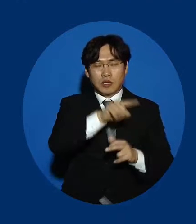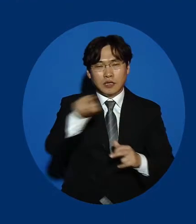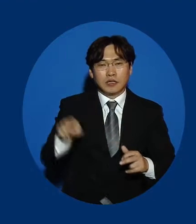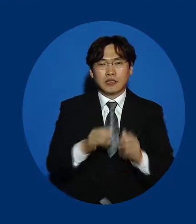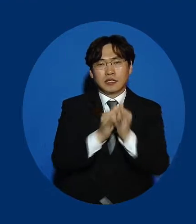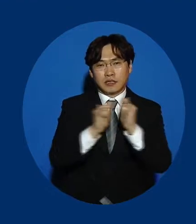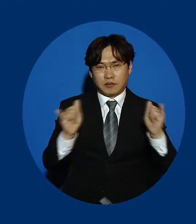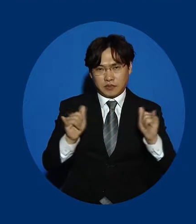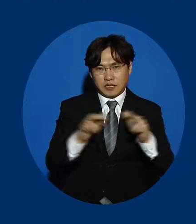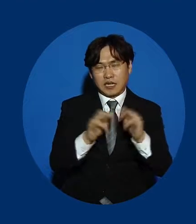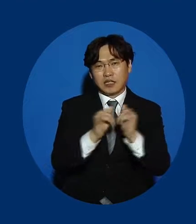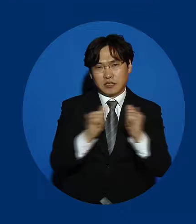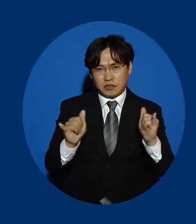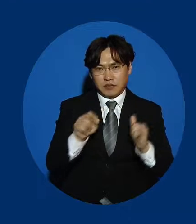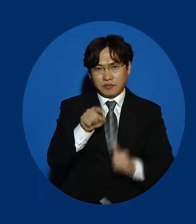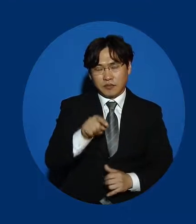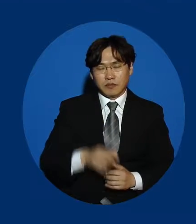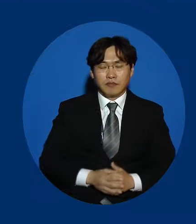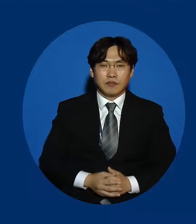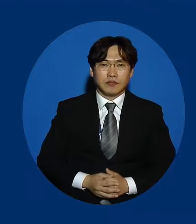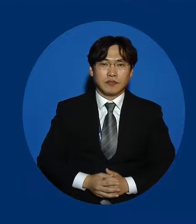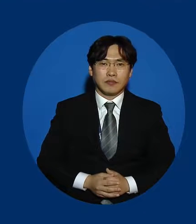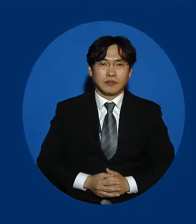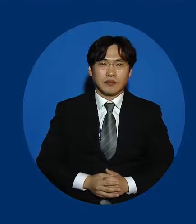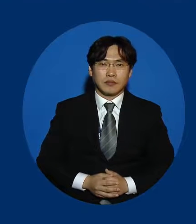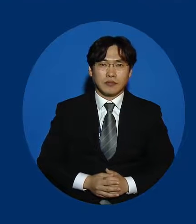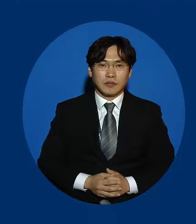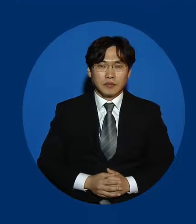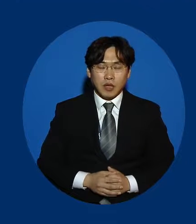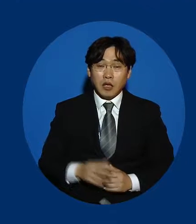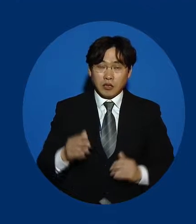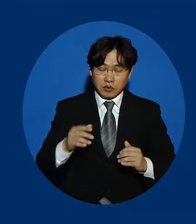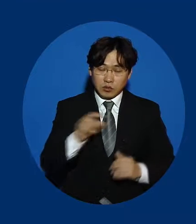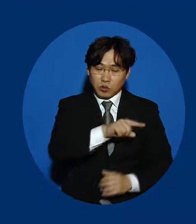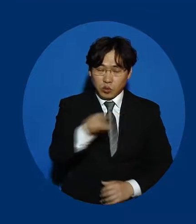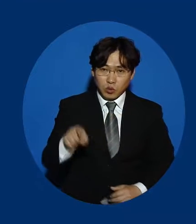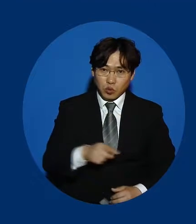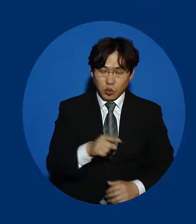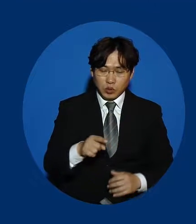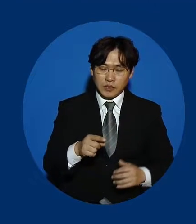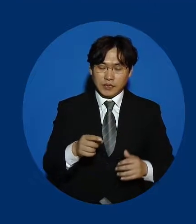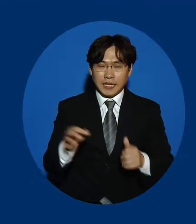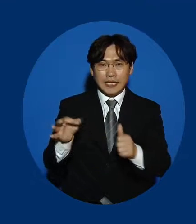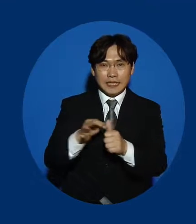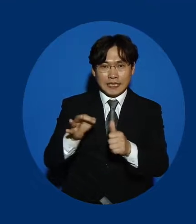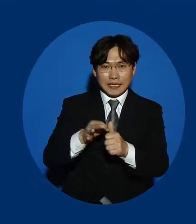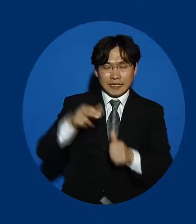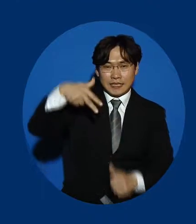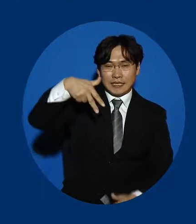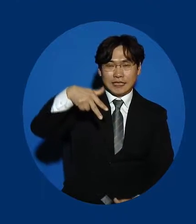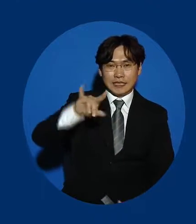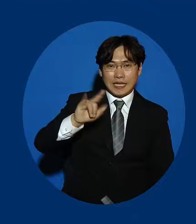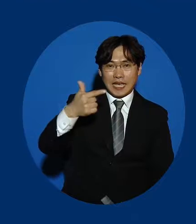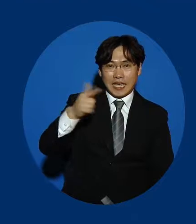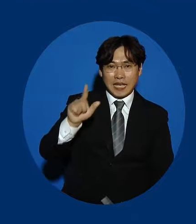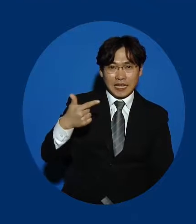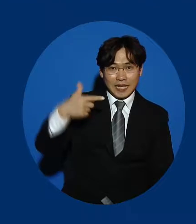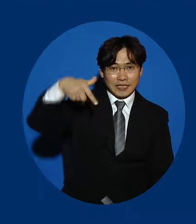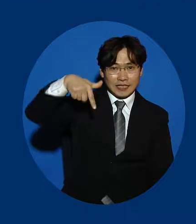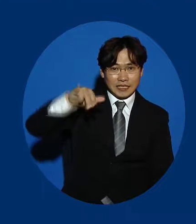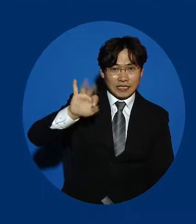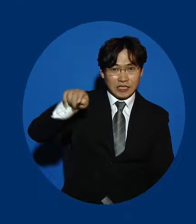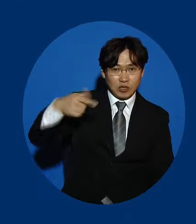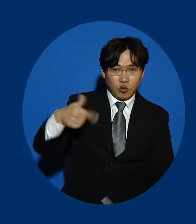그리고 저희가 모니터링하다가 하나 발견한 게 뭐냐면 우리 재난지원금 작년에 지자체에서